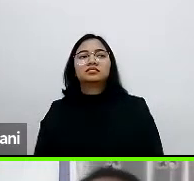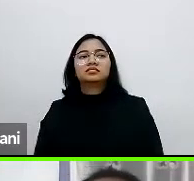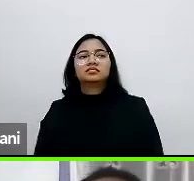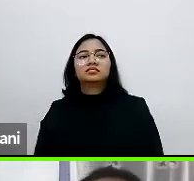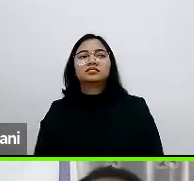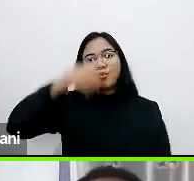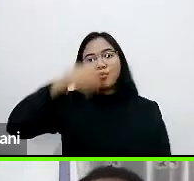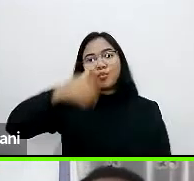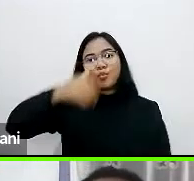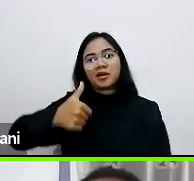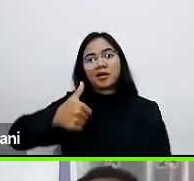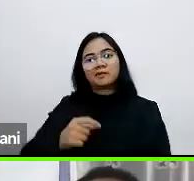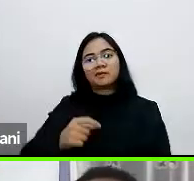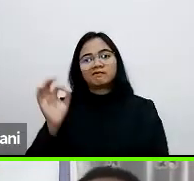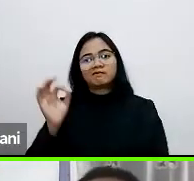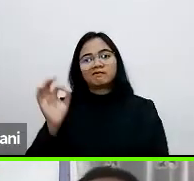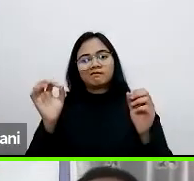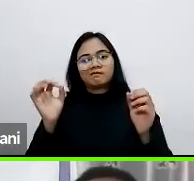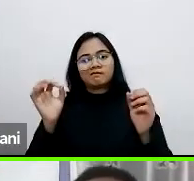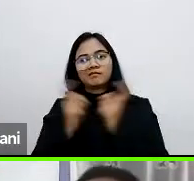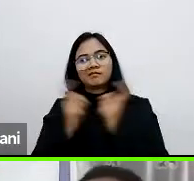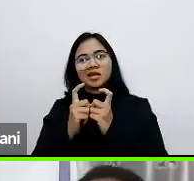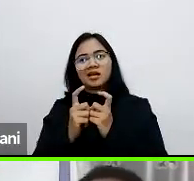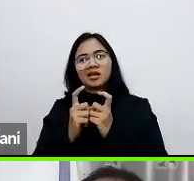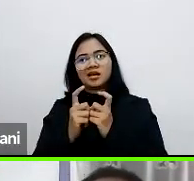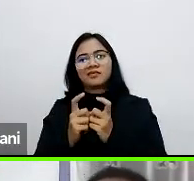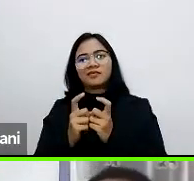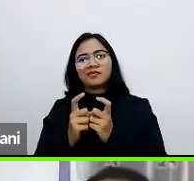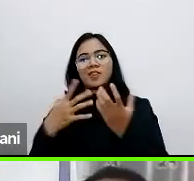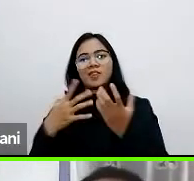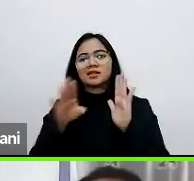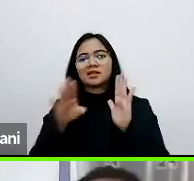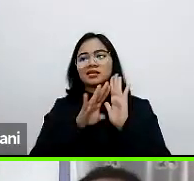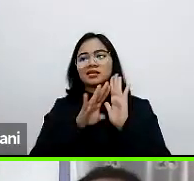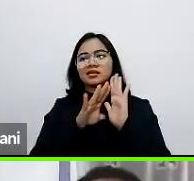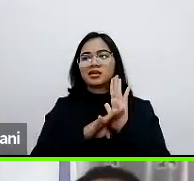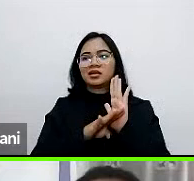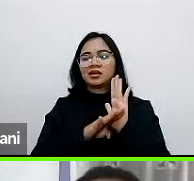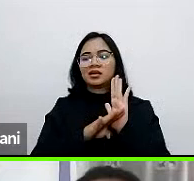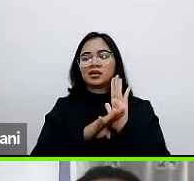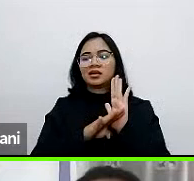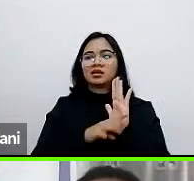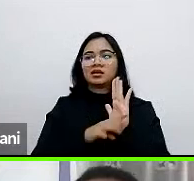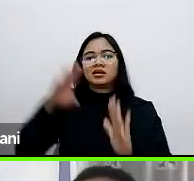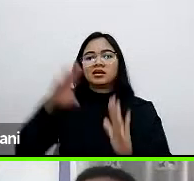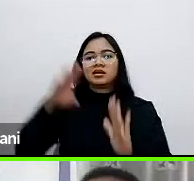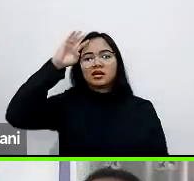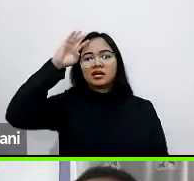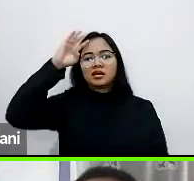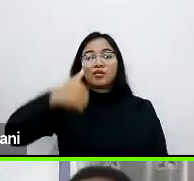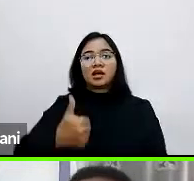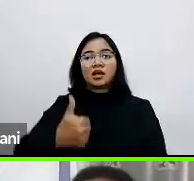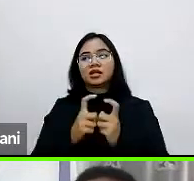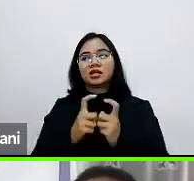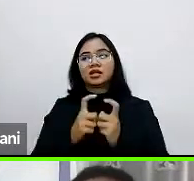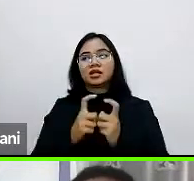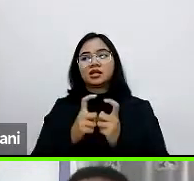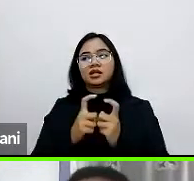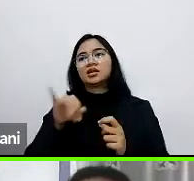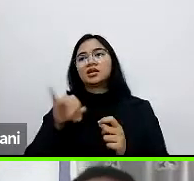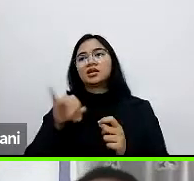apa indikator atau syarat-syyarat seorang laki-laki itu boleh menikah, dan itu menjadi hancur kacau